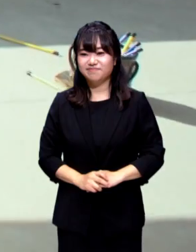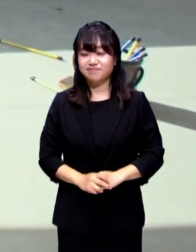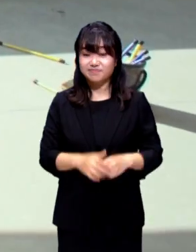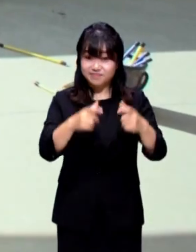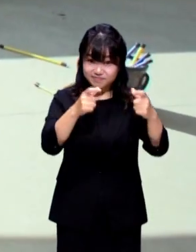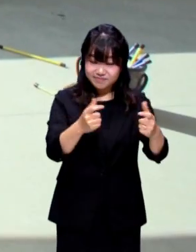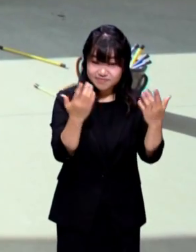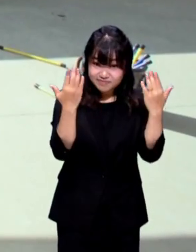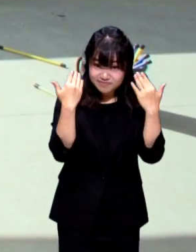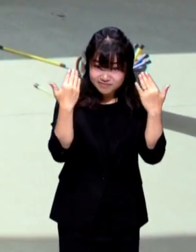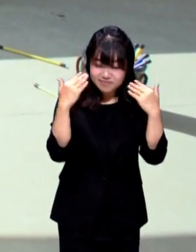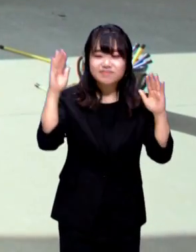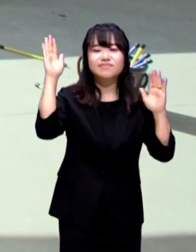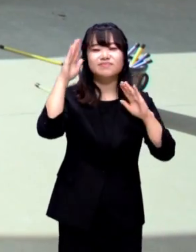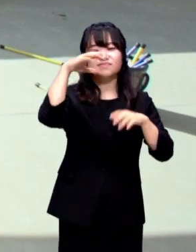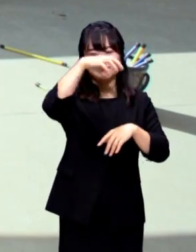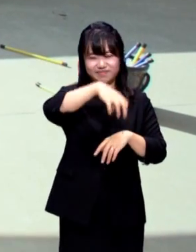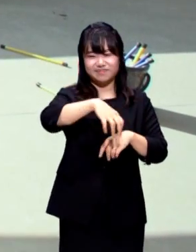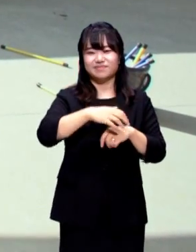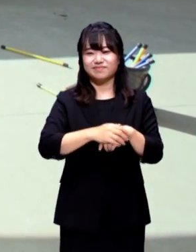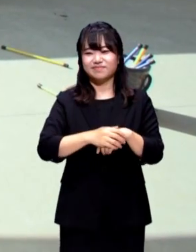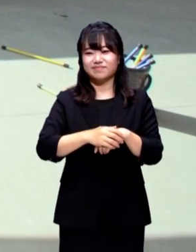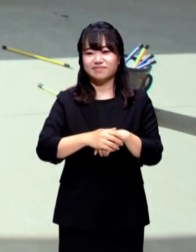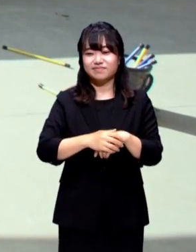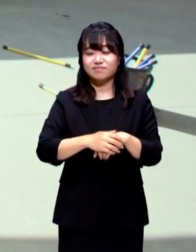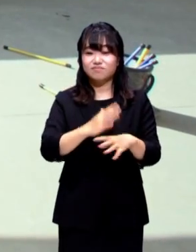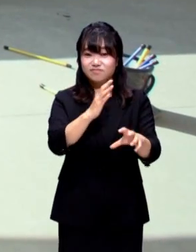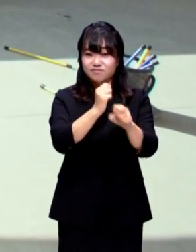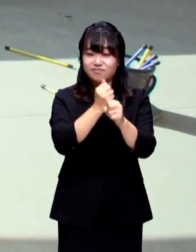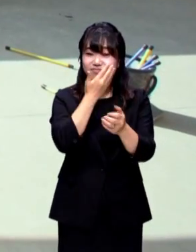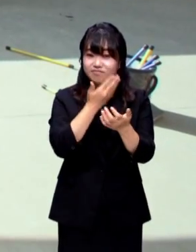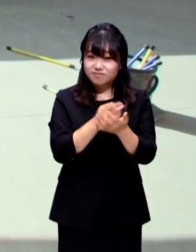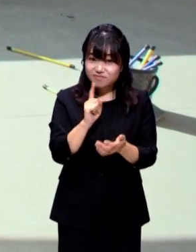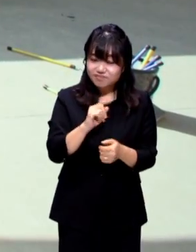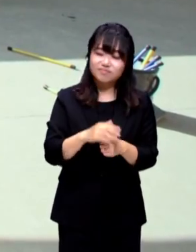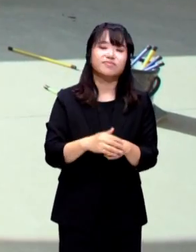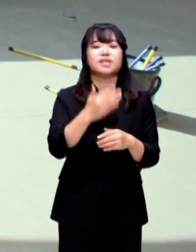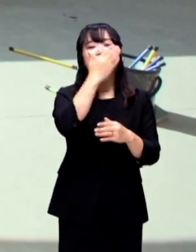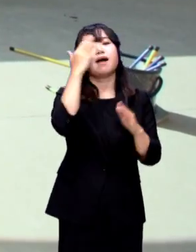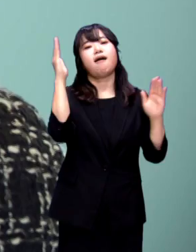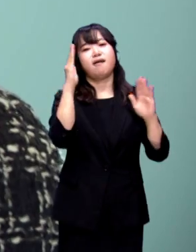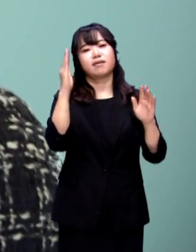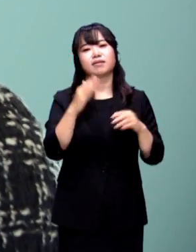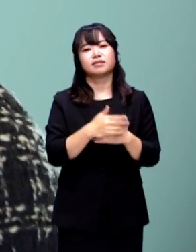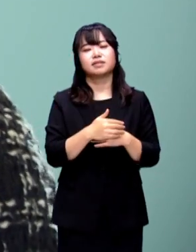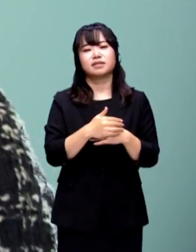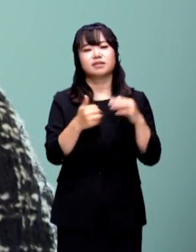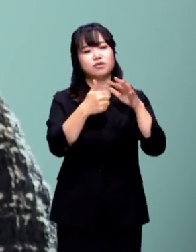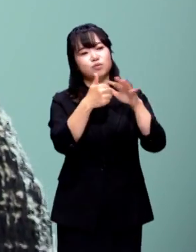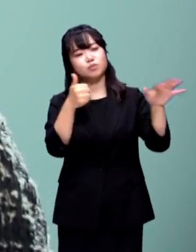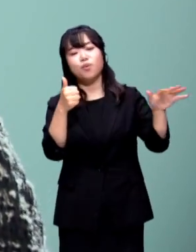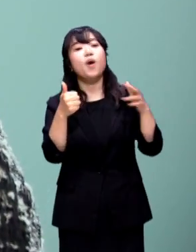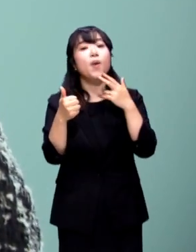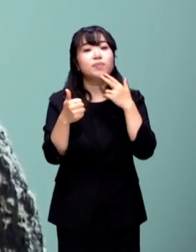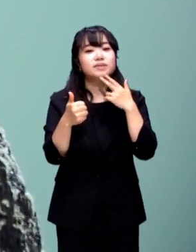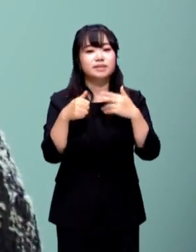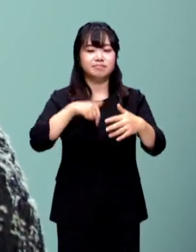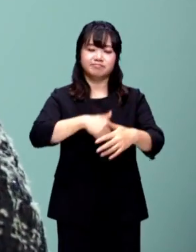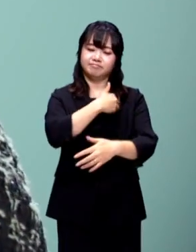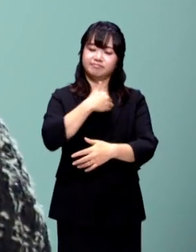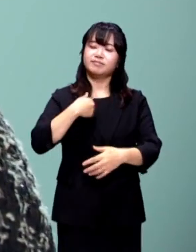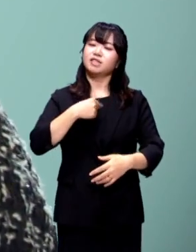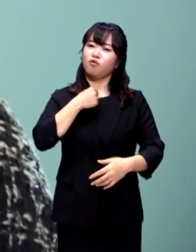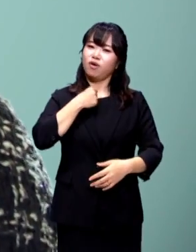지역 학생들이 활동하는 청소년 자치학교의 핵심은 이 시대를 살아가는 우리 청소년들이 소외받지 않고 당당하게